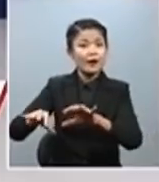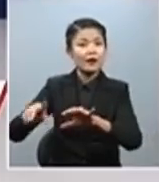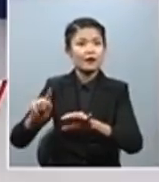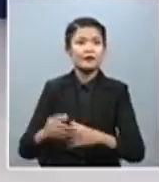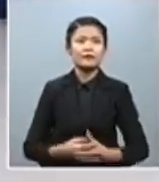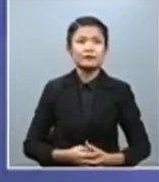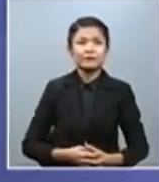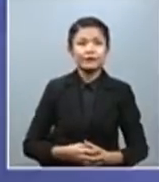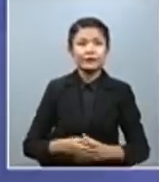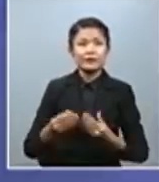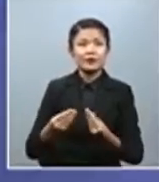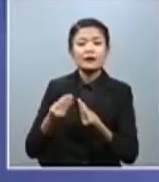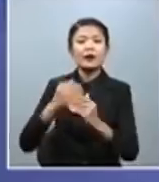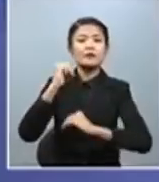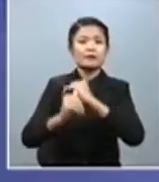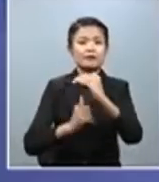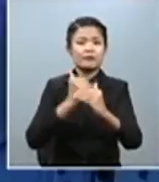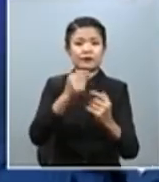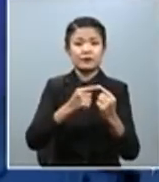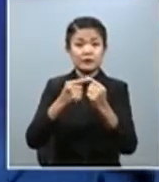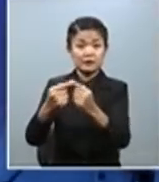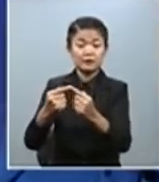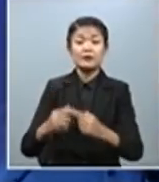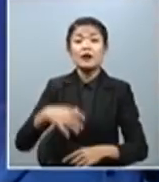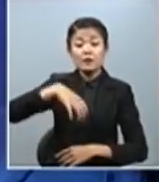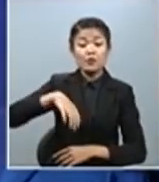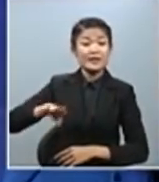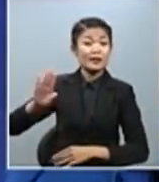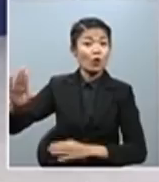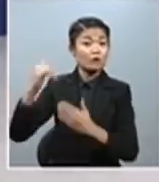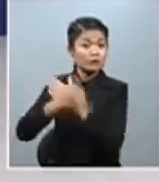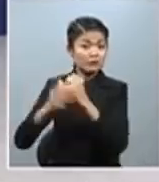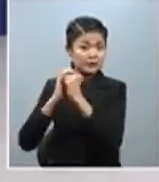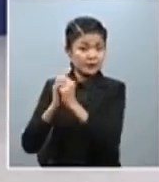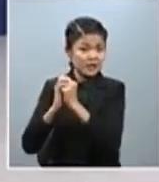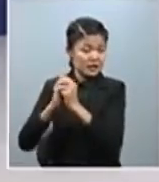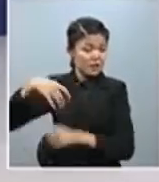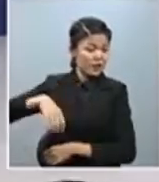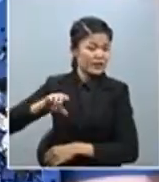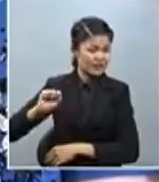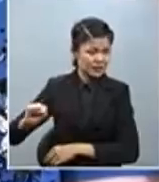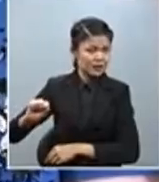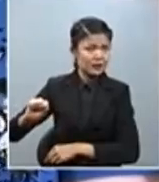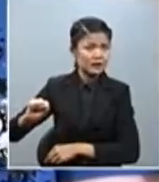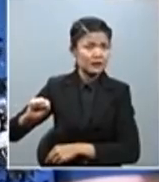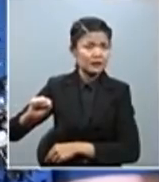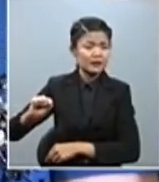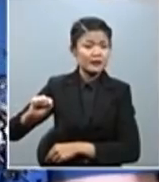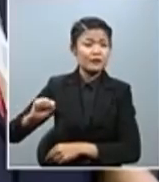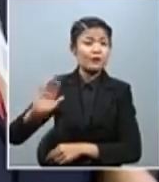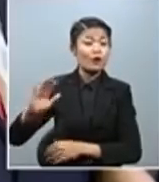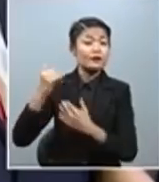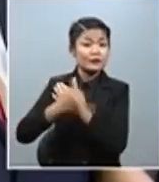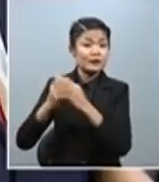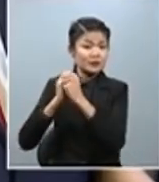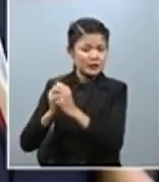แล้วให้เติบโตมากยิ่งขึ้นไปด้วยนะคะโดยบริษัท Tencent Video นับว่าเป็นบริษัทในเครือของ Tencent Holding จำกัดมหาชนซึ่